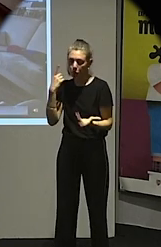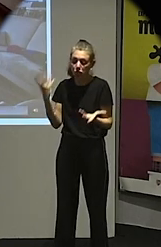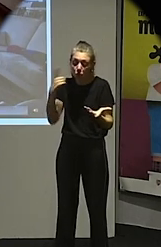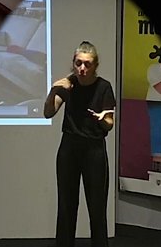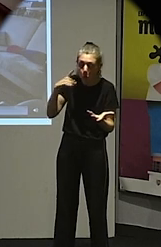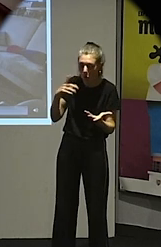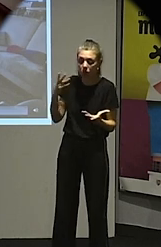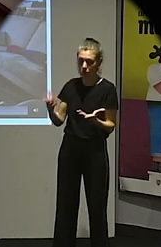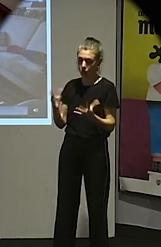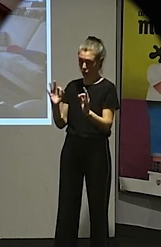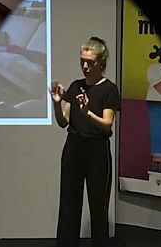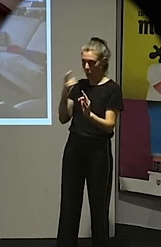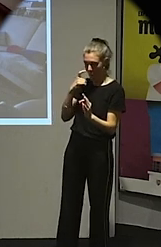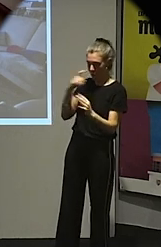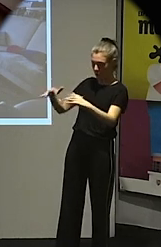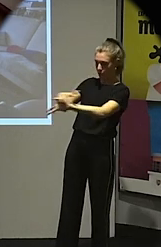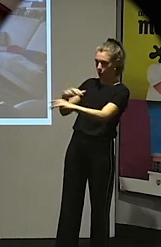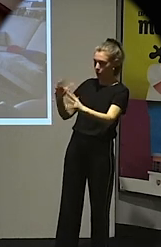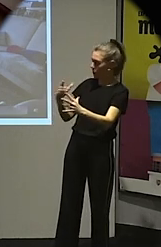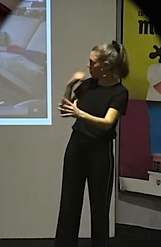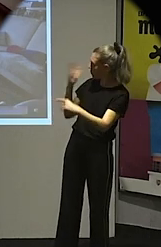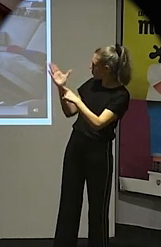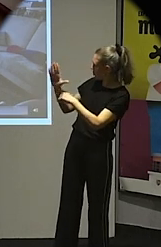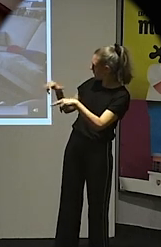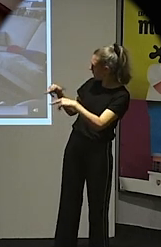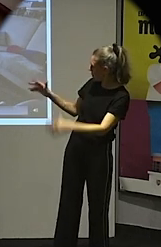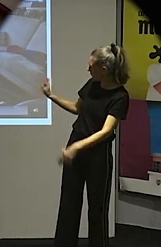de ce fameux environnement. Apparemment,